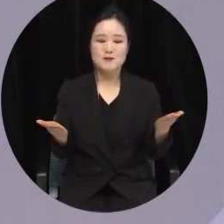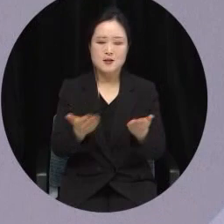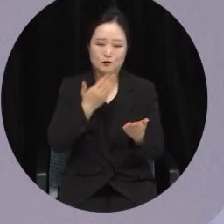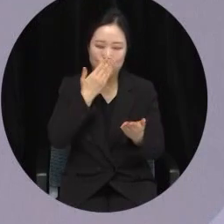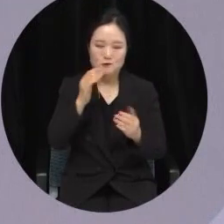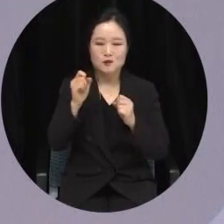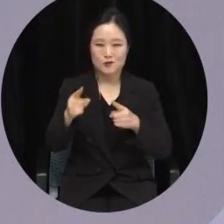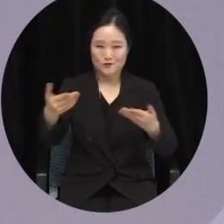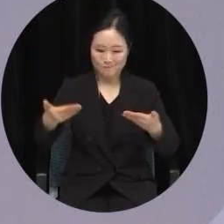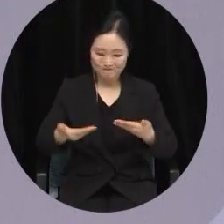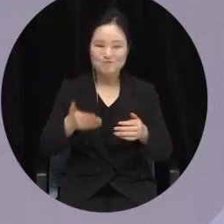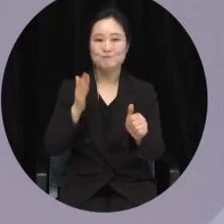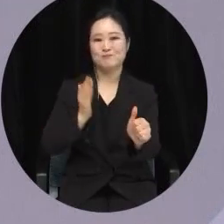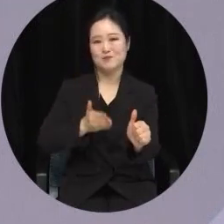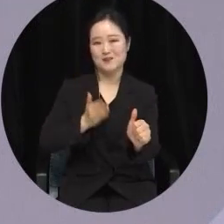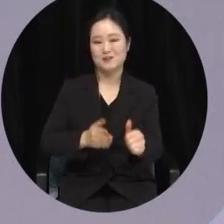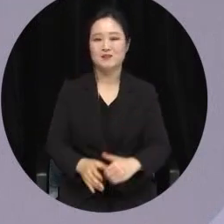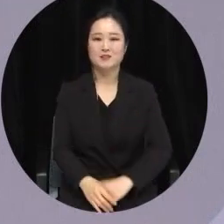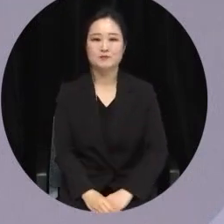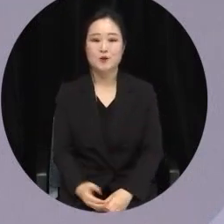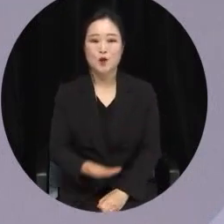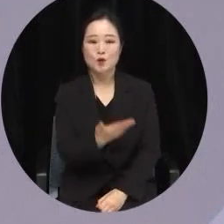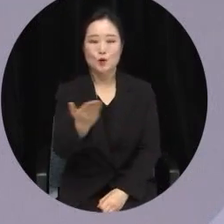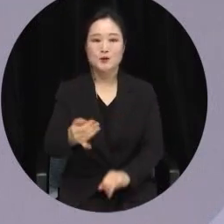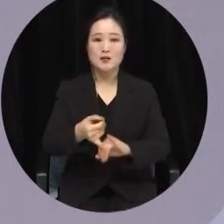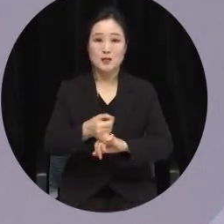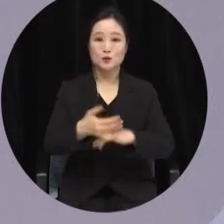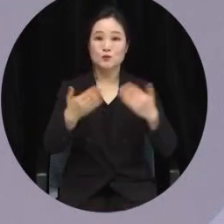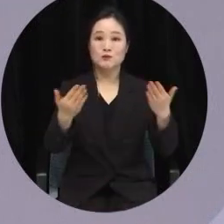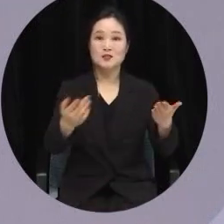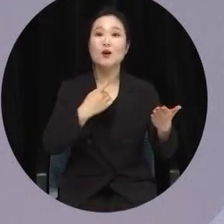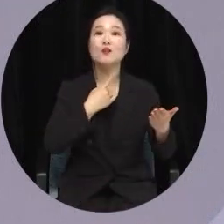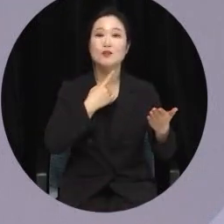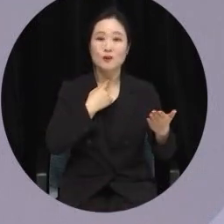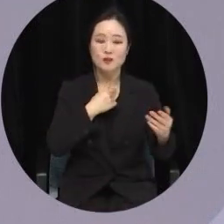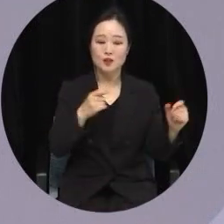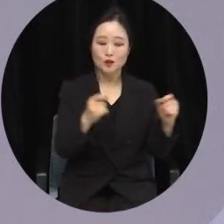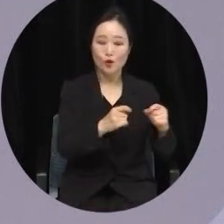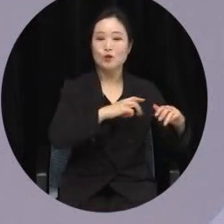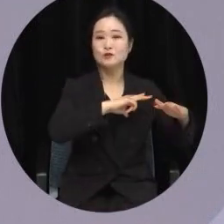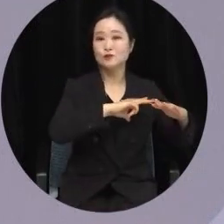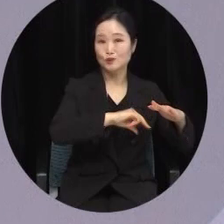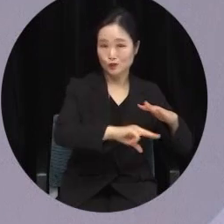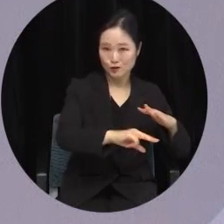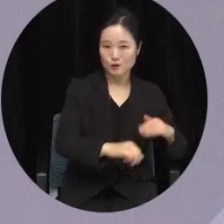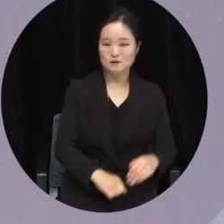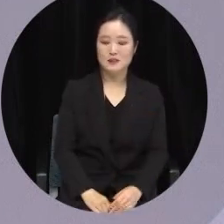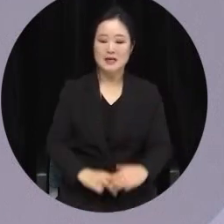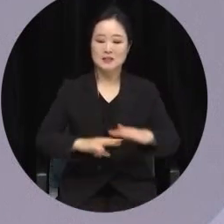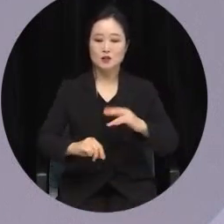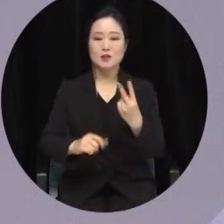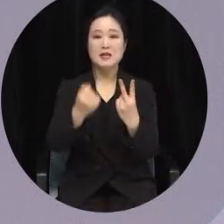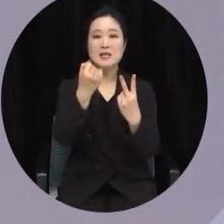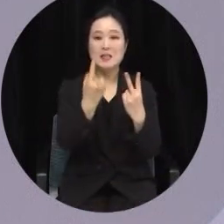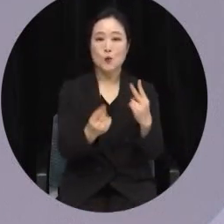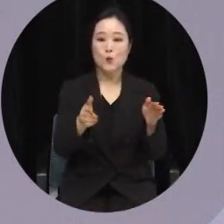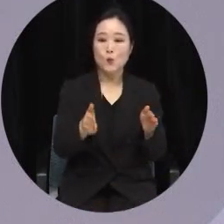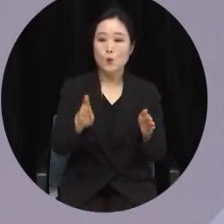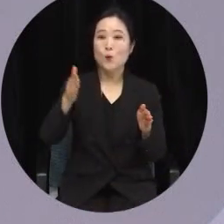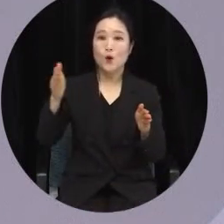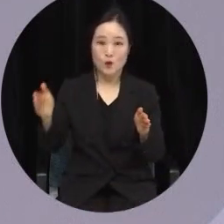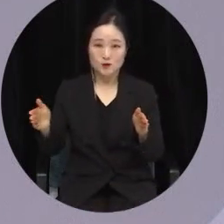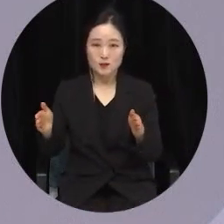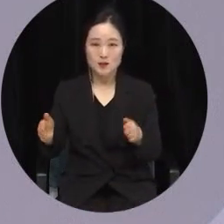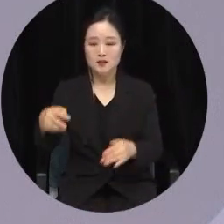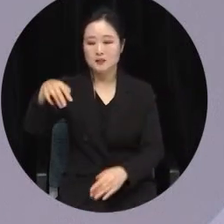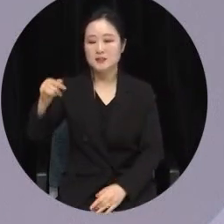주십시오. 여러분들께 약속드렸던 경전철, 지하철 2호선 연장, 신월 사거리역